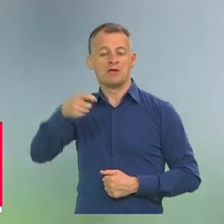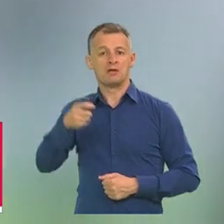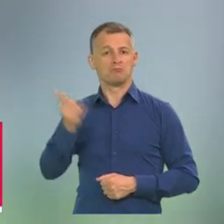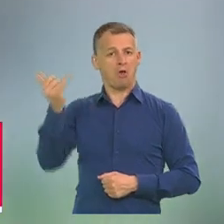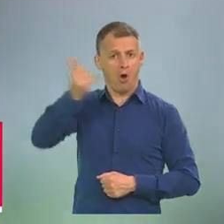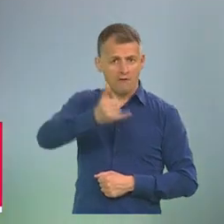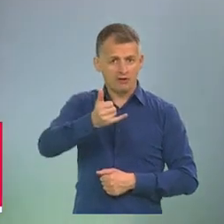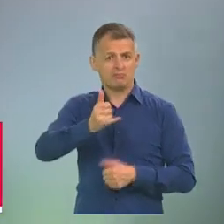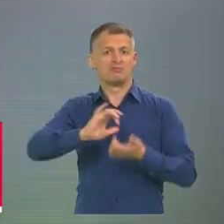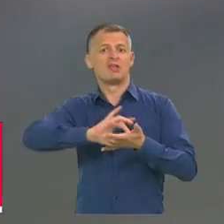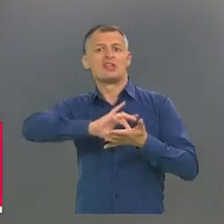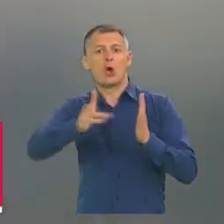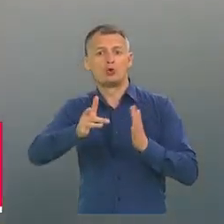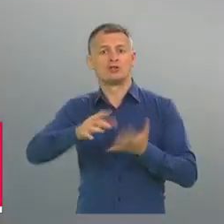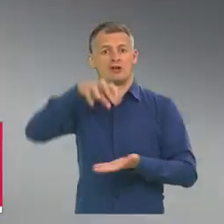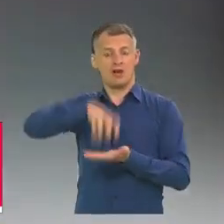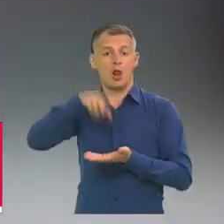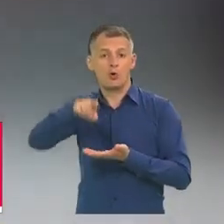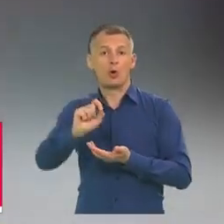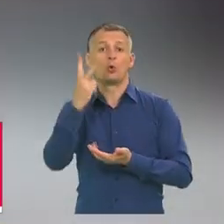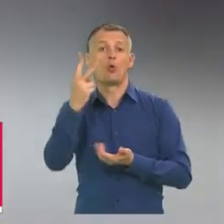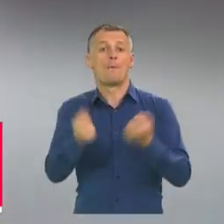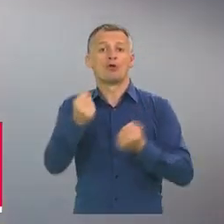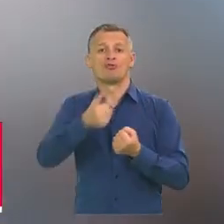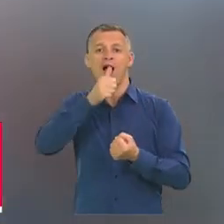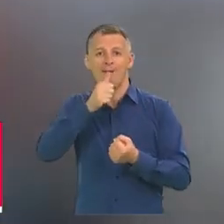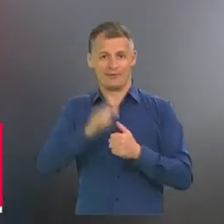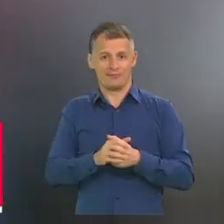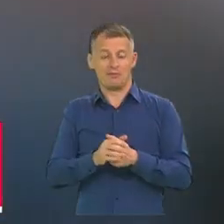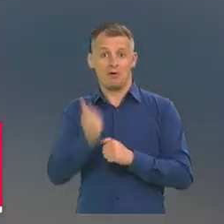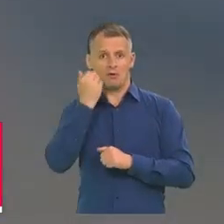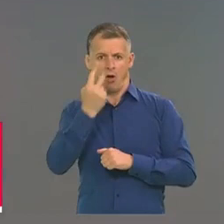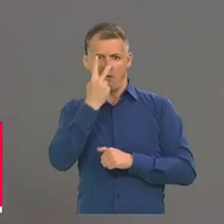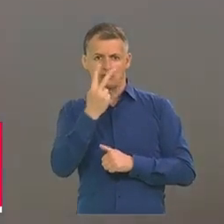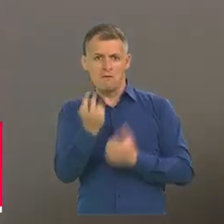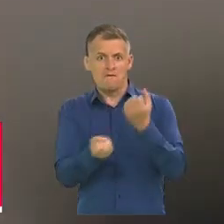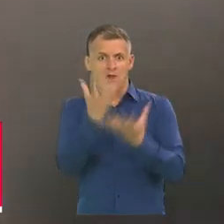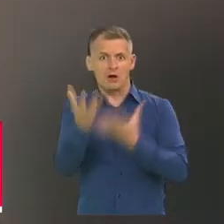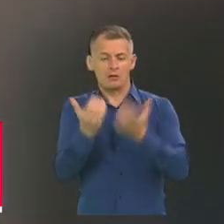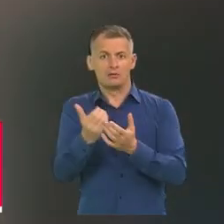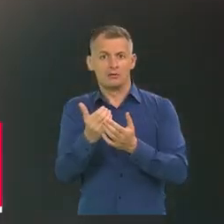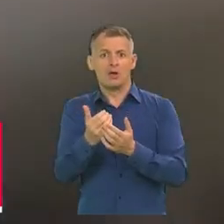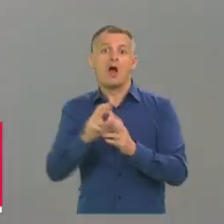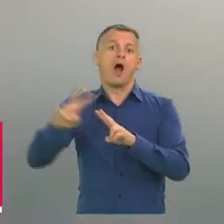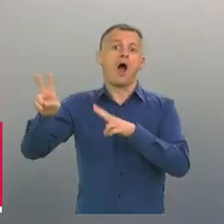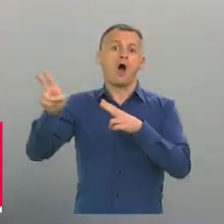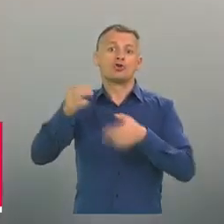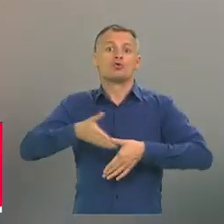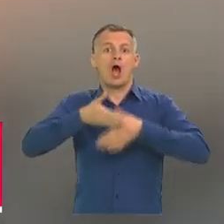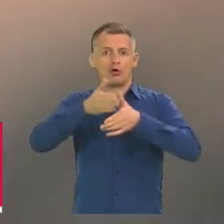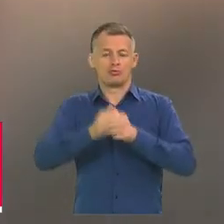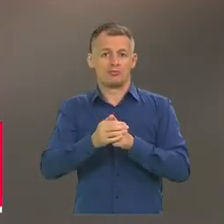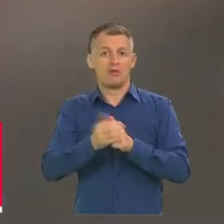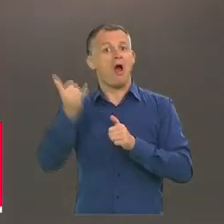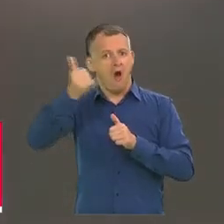Pompierii au intervenit de urgență la fața locului cu 2 autospeciale, dar când au văzut flăcările violente, au cerut întăriri. În ajutor le-au